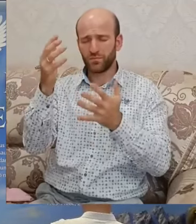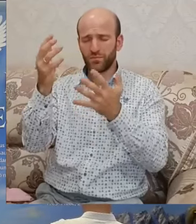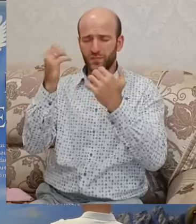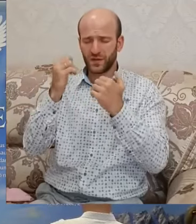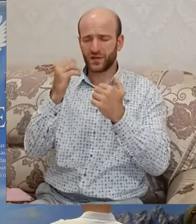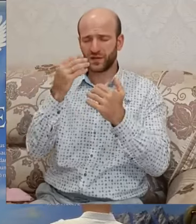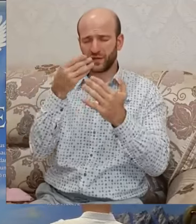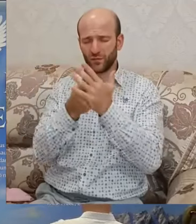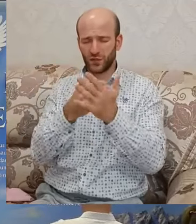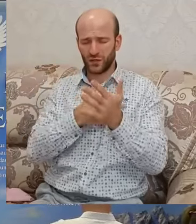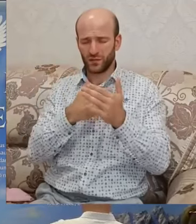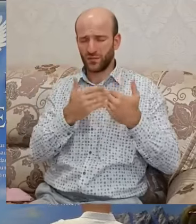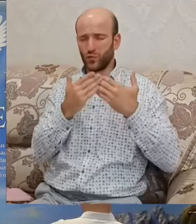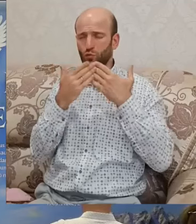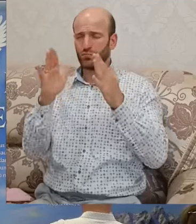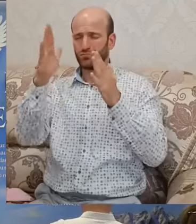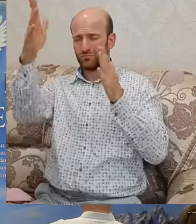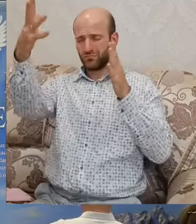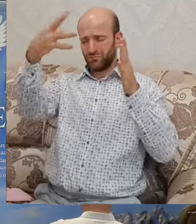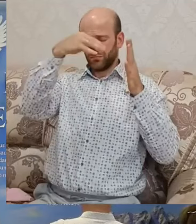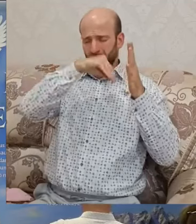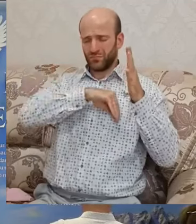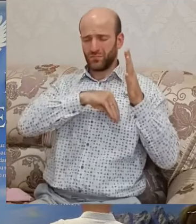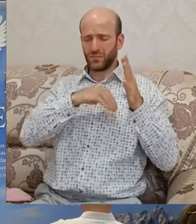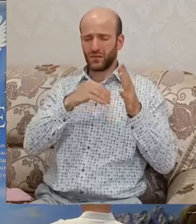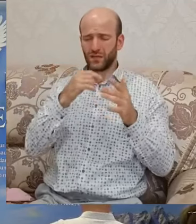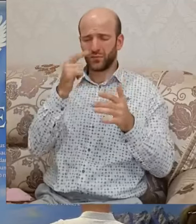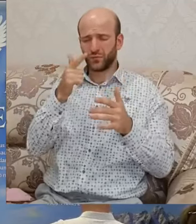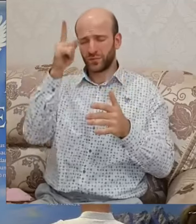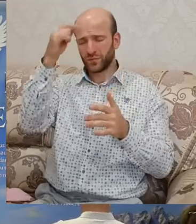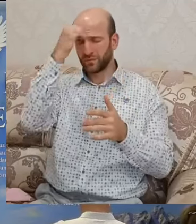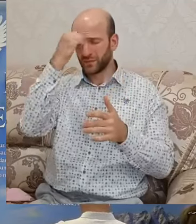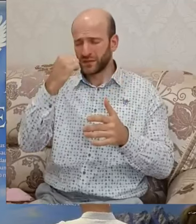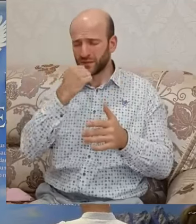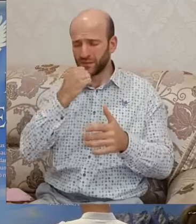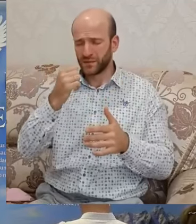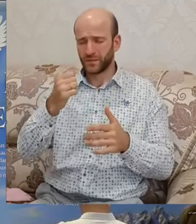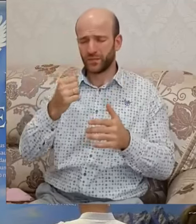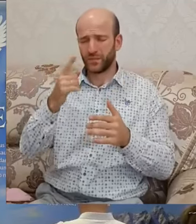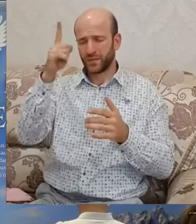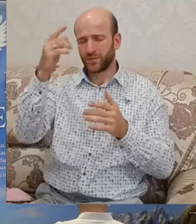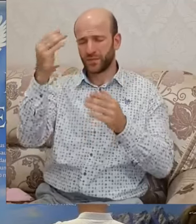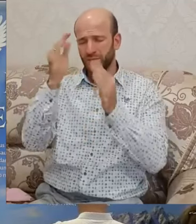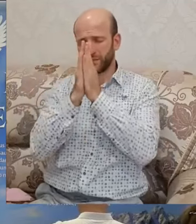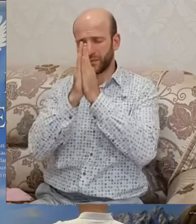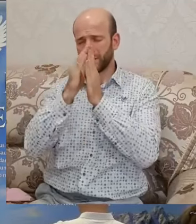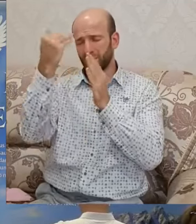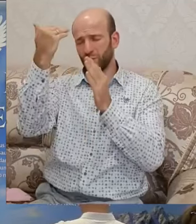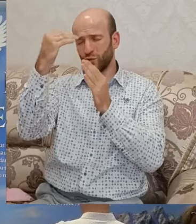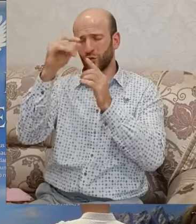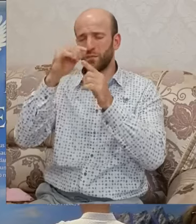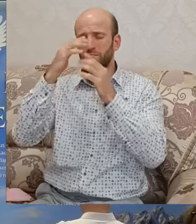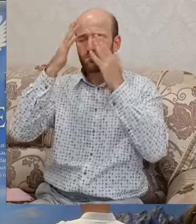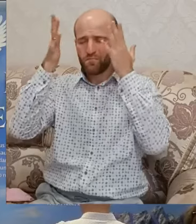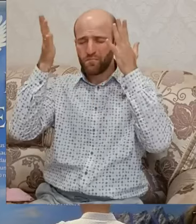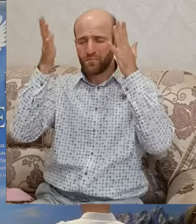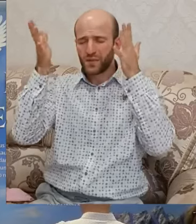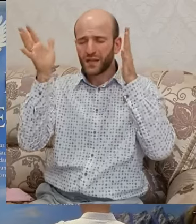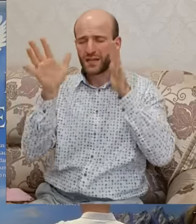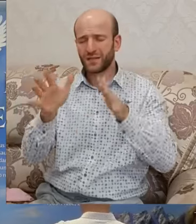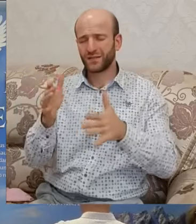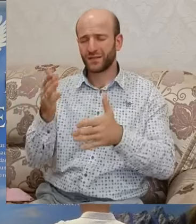сердца. Dėkojam tau, Viešpatie. Благодарны тебе, Господи. Придек visus palaiminimus prie savo žodžių. Приложи все благословения к своему слову.